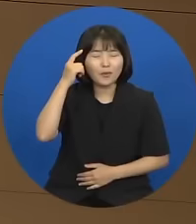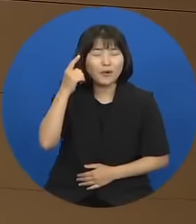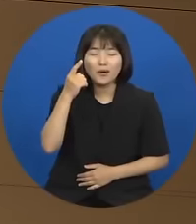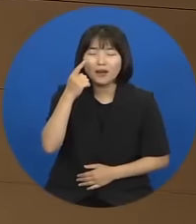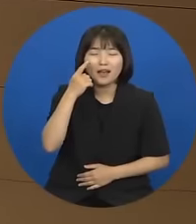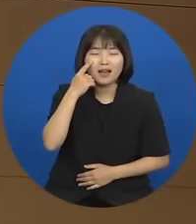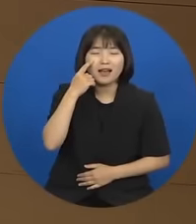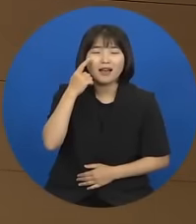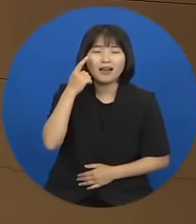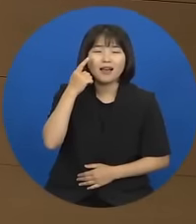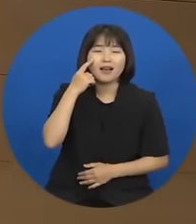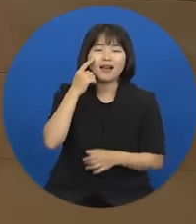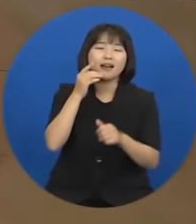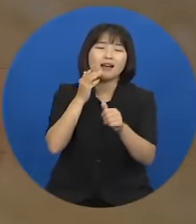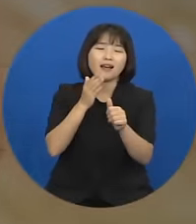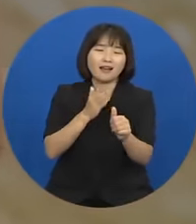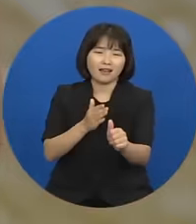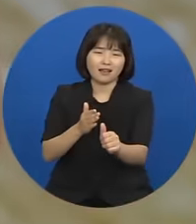생각해보라.